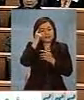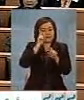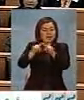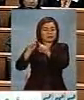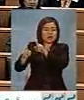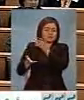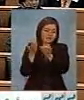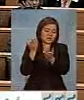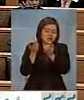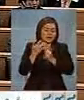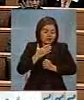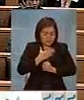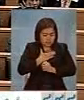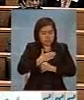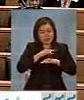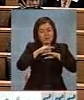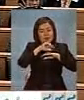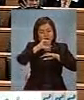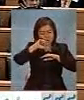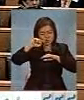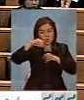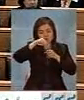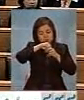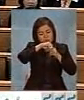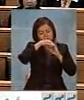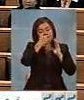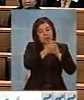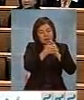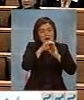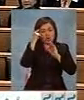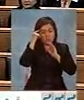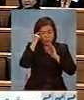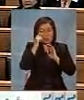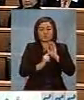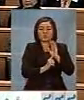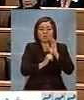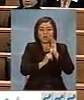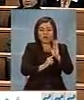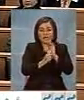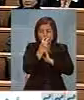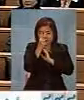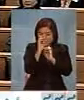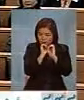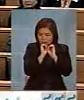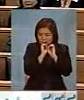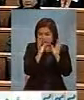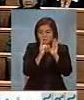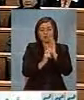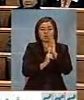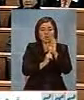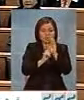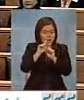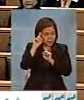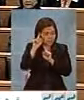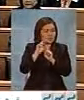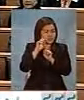ระผมในฐานะส.ส.ที่อยู่ชายแดนผมขอยกตัวอย่างเชิงประจักษ์สักหนึ่งหรือสองโ